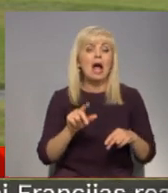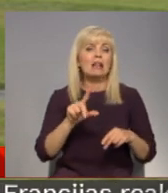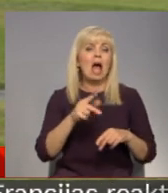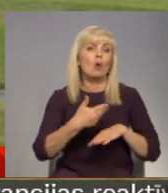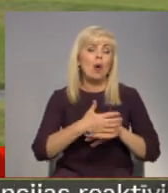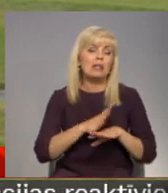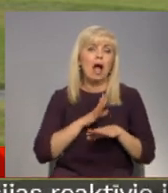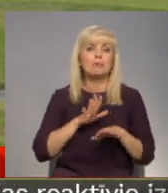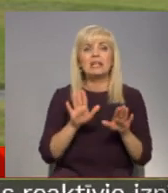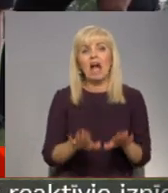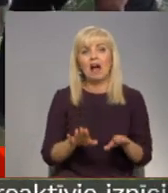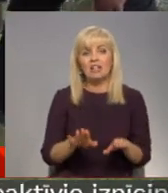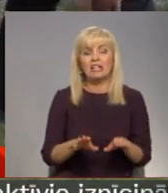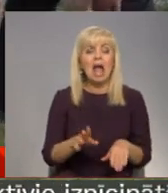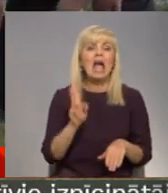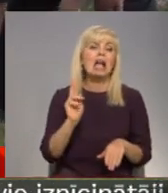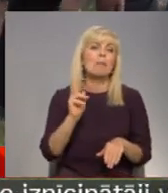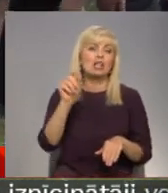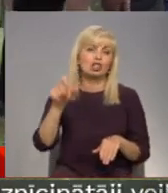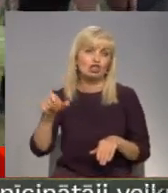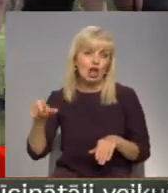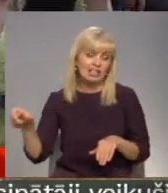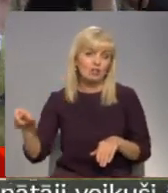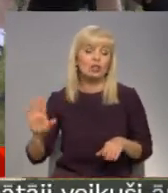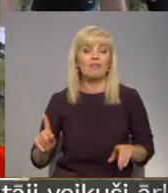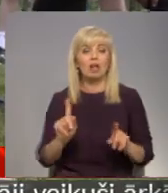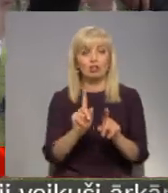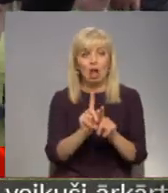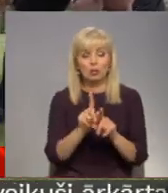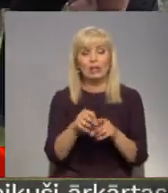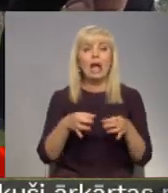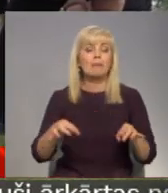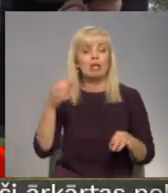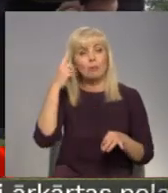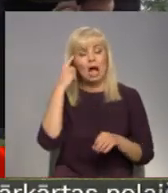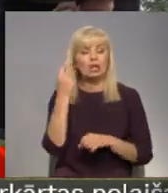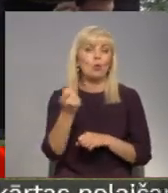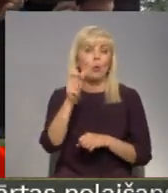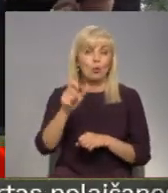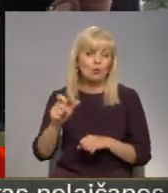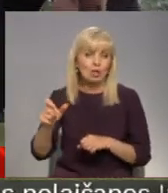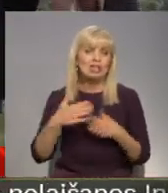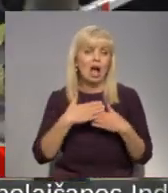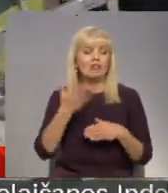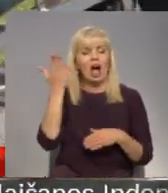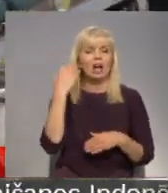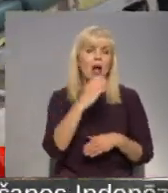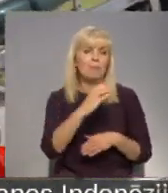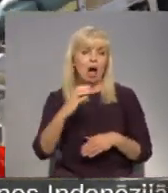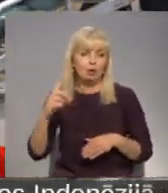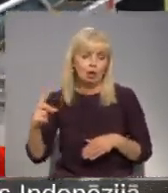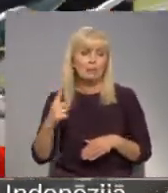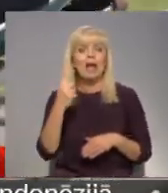visi vietējie Kabilē iedzīvotāji, ka mēs varējām satikties. Kabilē brīvprātīgie ugunsdzēsēji ir aktīvi jau no padomju gadiem. Viens